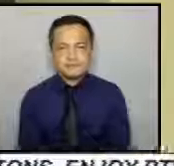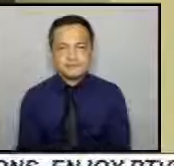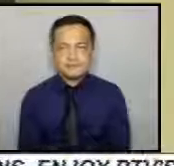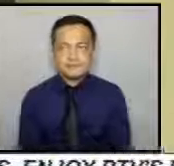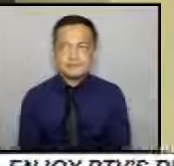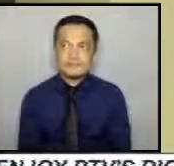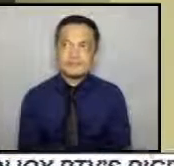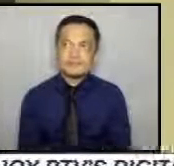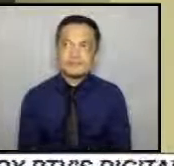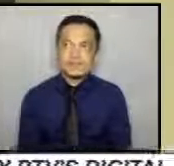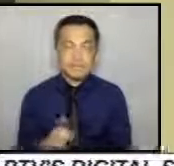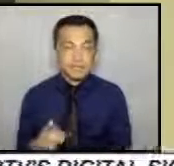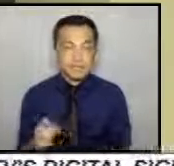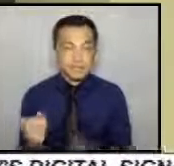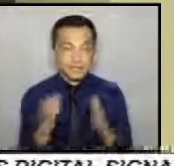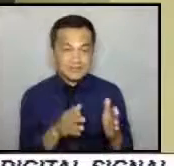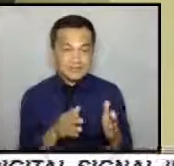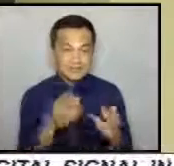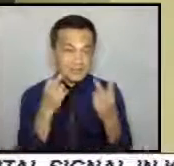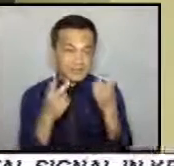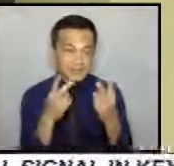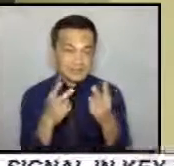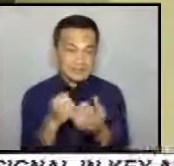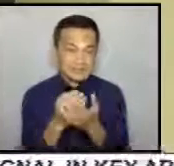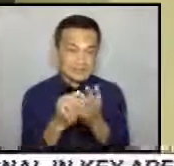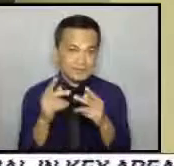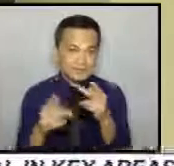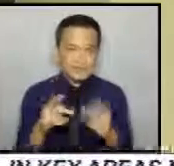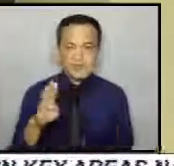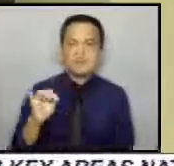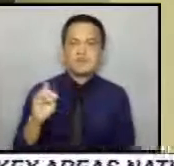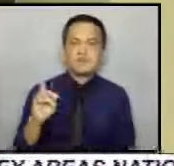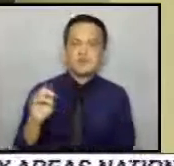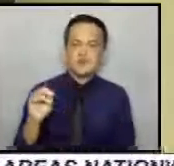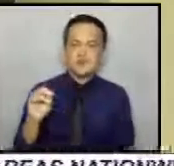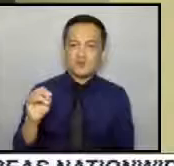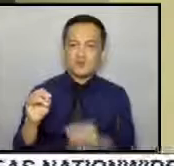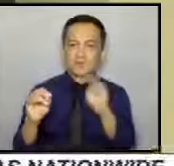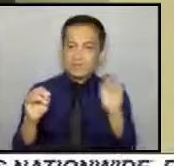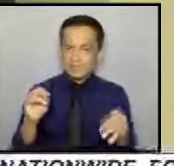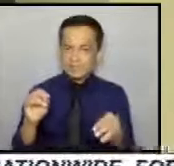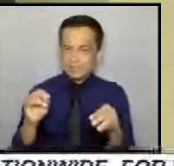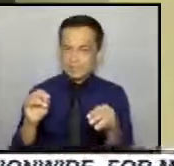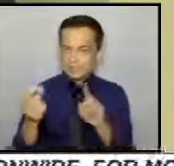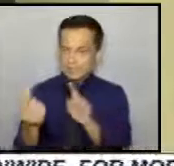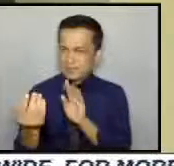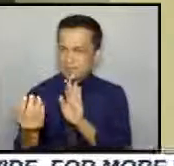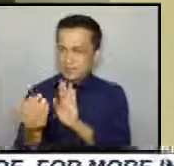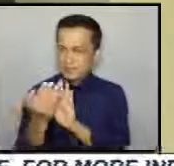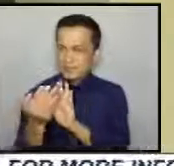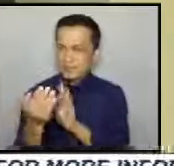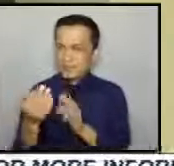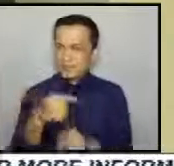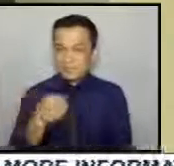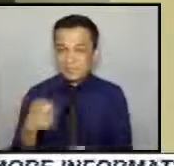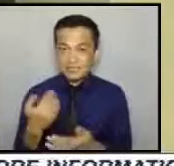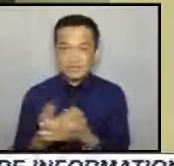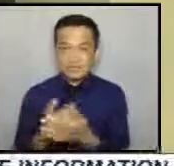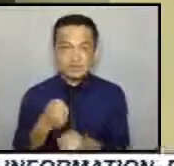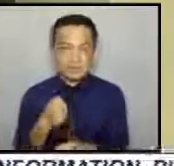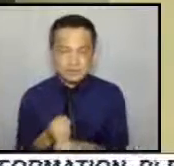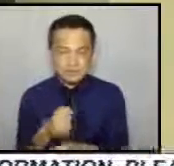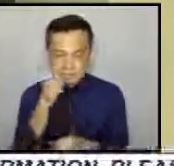Inayo pa rin ng ilan sa ating mga kababayan ang Binondo, Maynila para sa pagsalubong ng Chinese New Year. Pero dahil pa rin sa banta